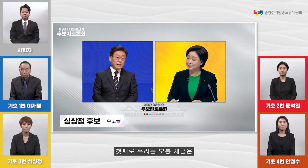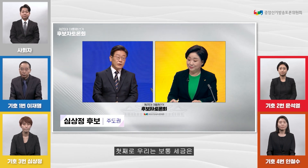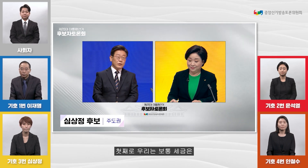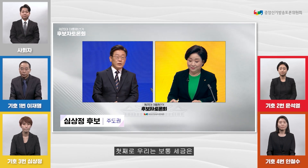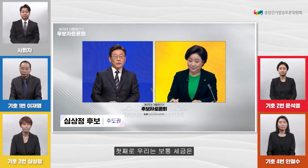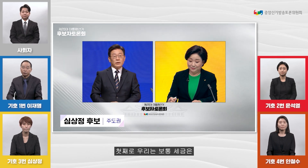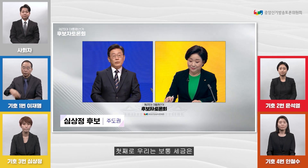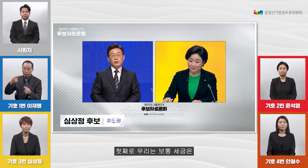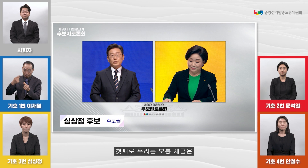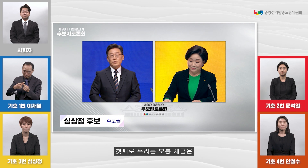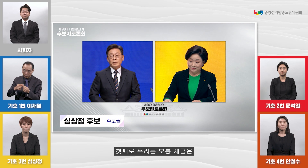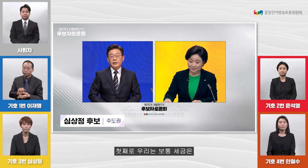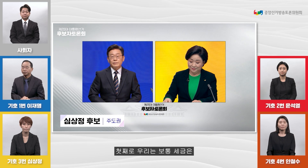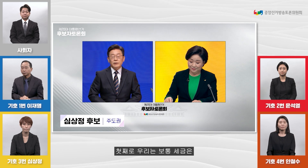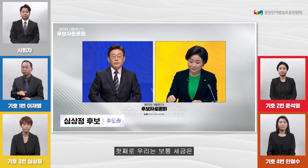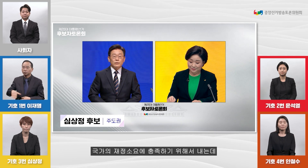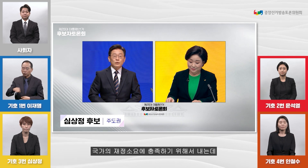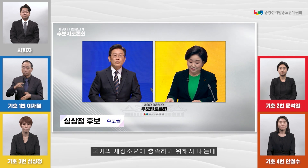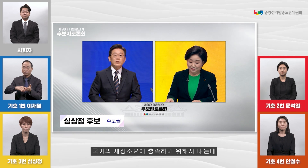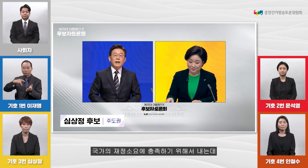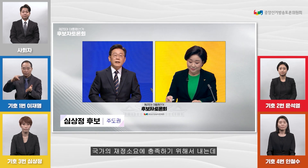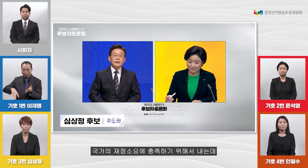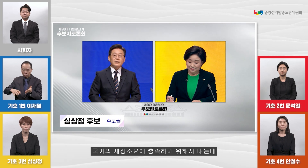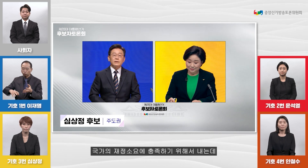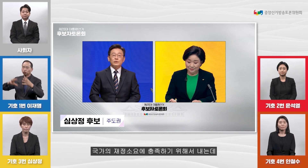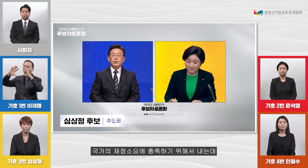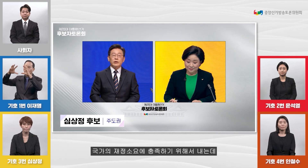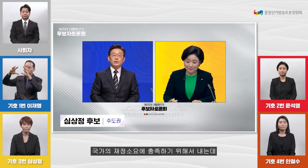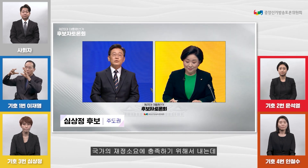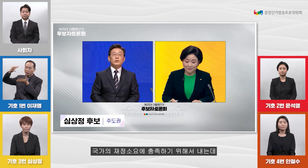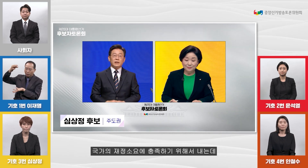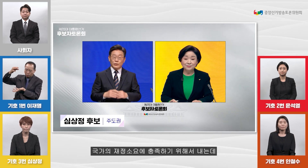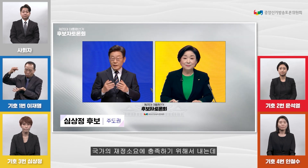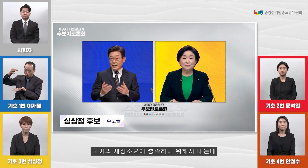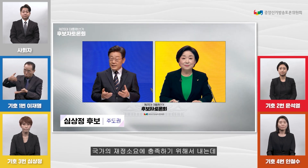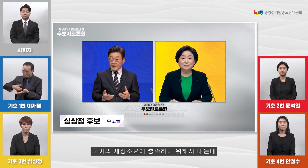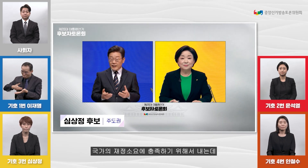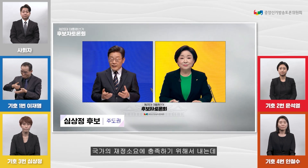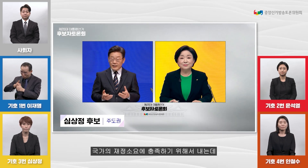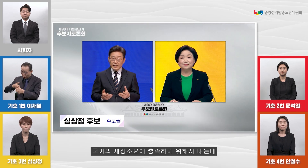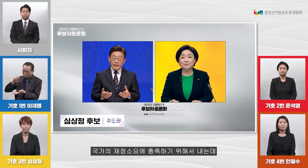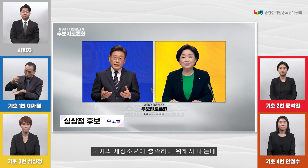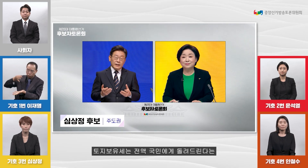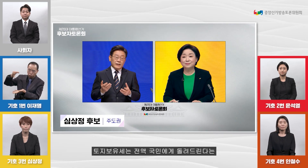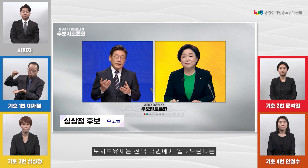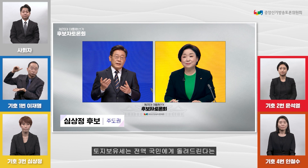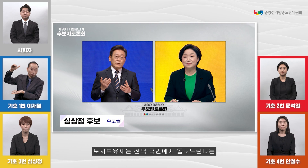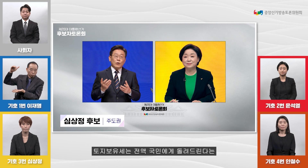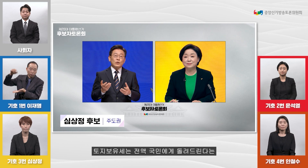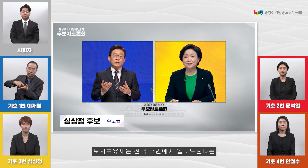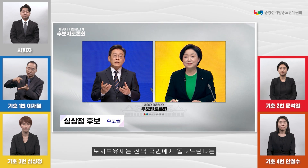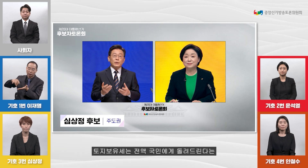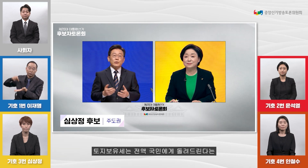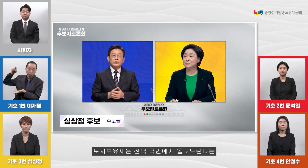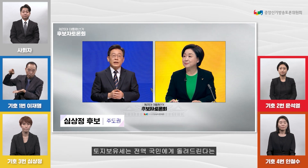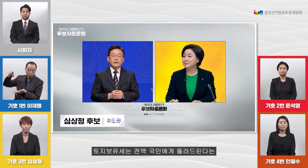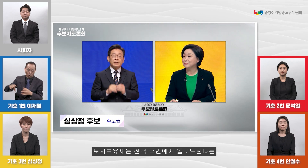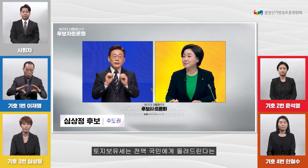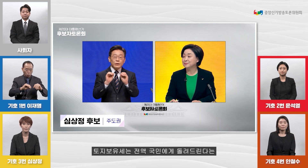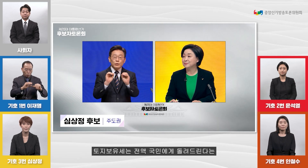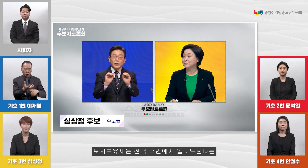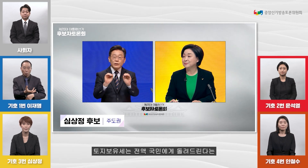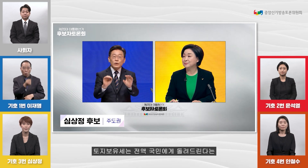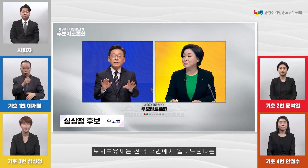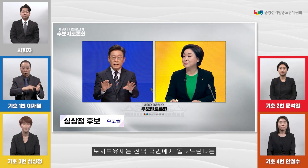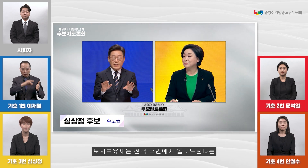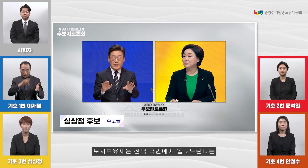자, 첫째로 우리는 보통 세금은 국가의 재정 수요에 충족하기 위해서 내는데 토지 보유세는